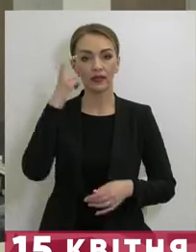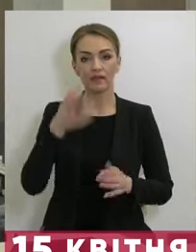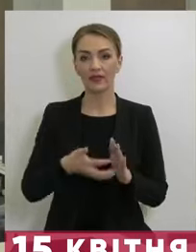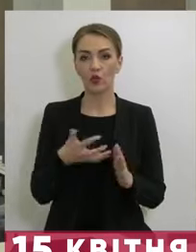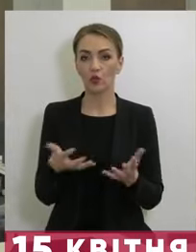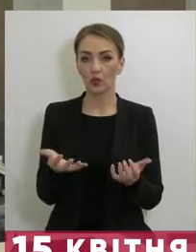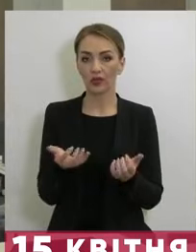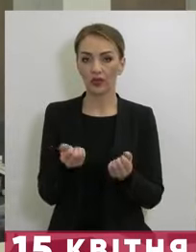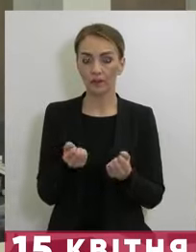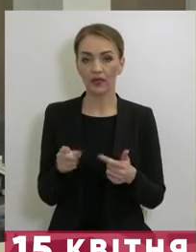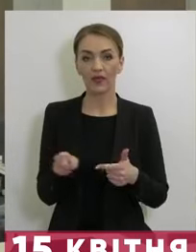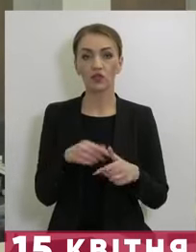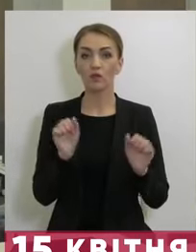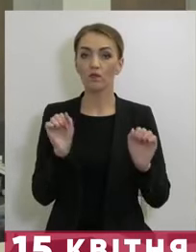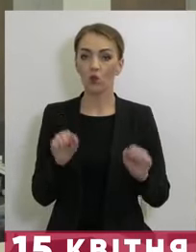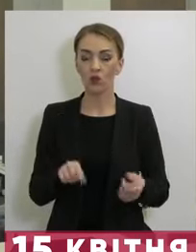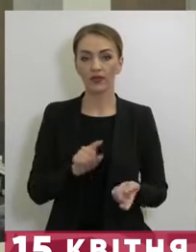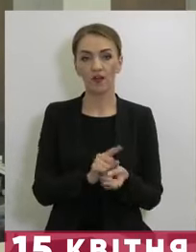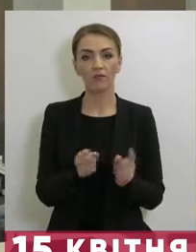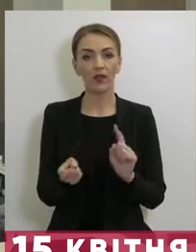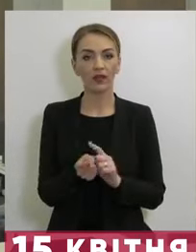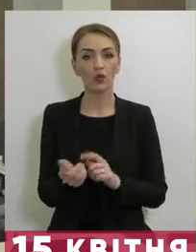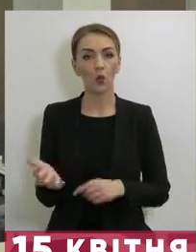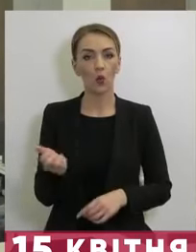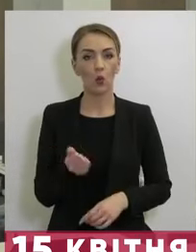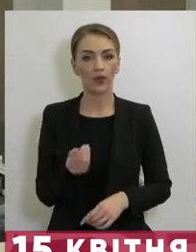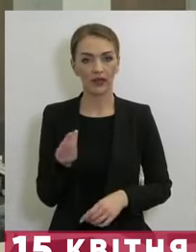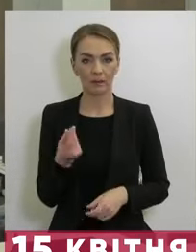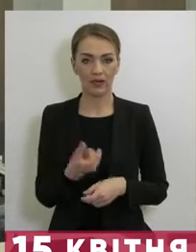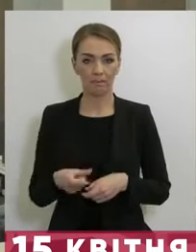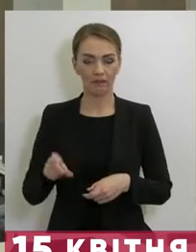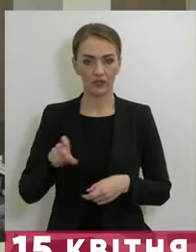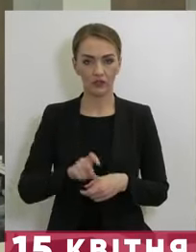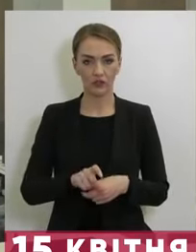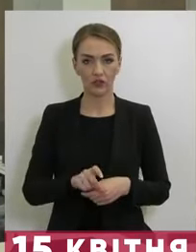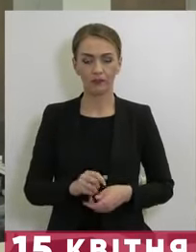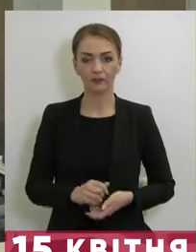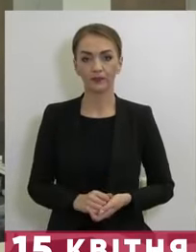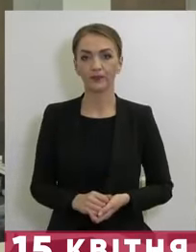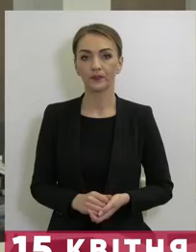може навпаки отримає більше?